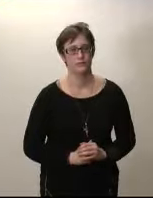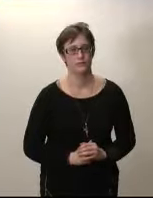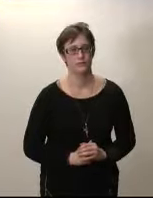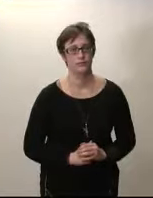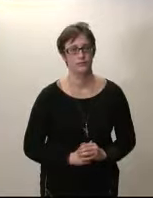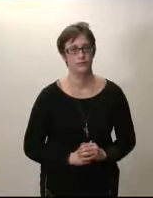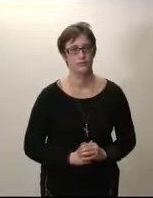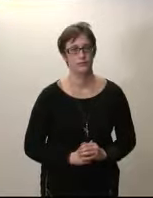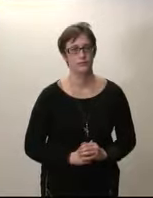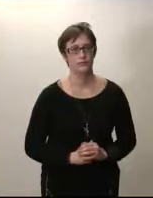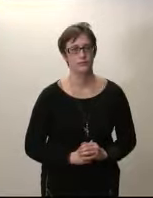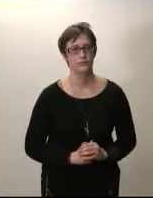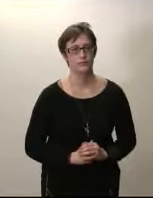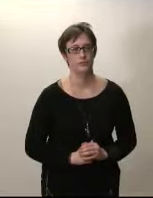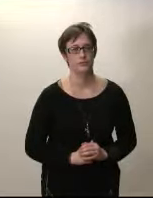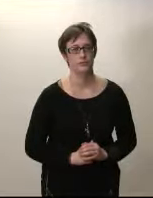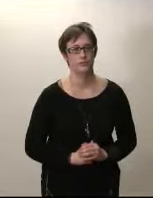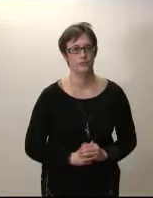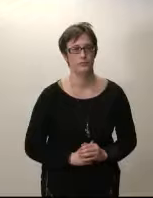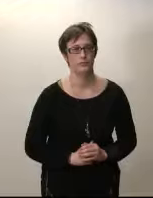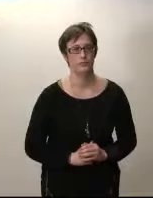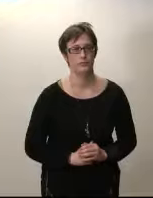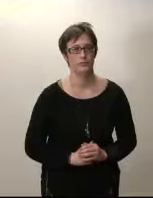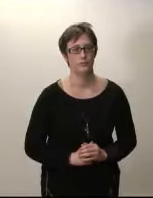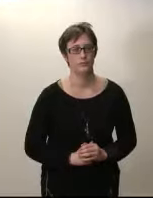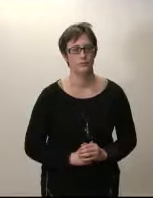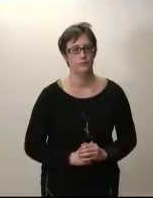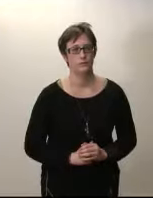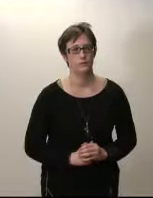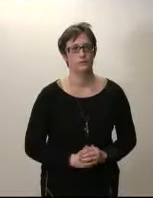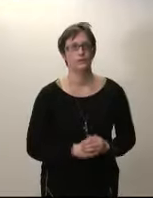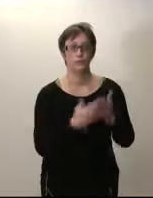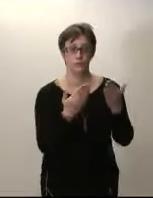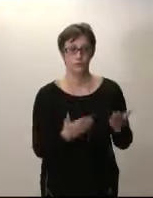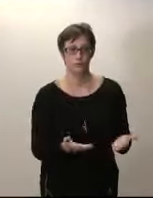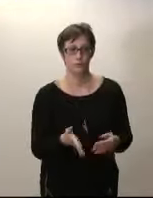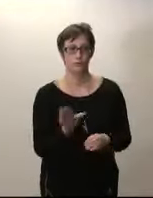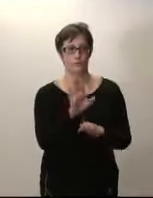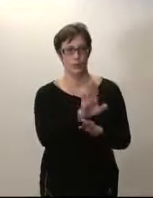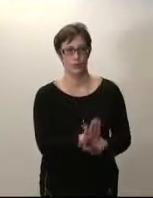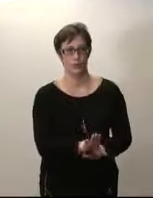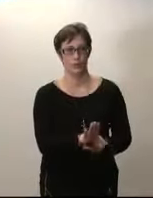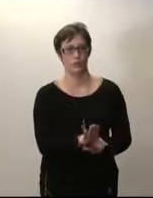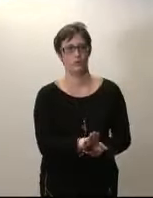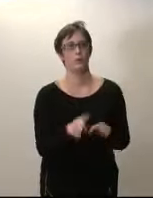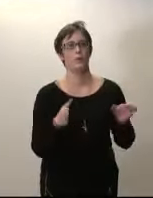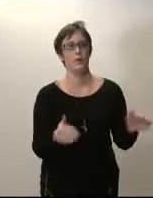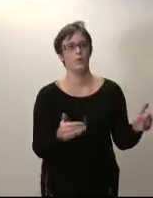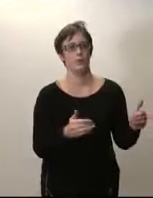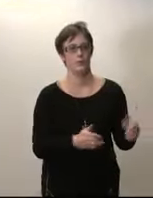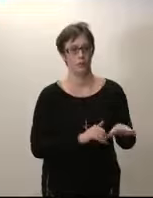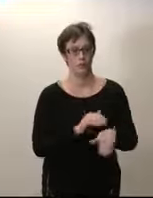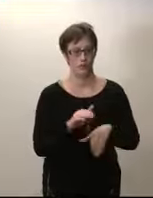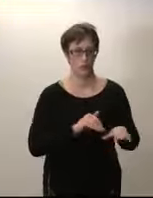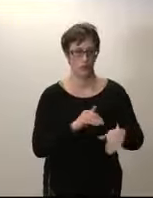Excusez-moi. Donc là, le détail de la présentation habituelle de la section de fonctionnement, vous